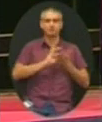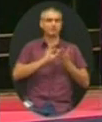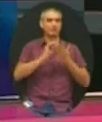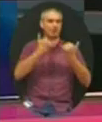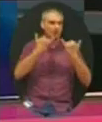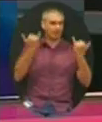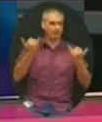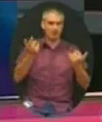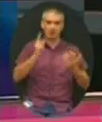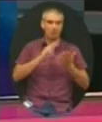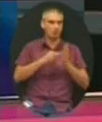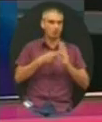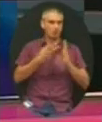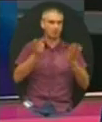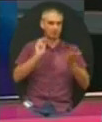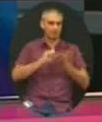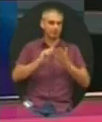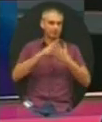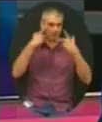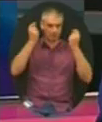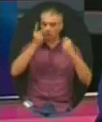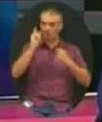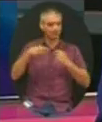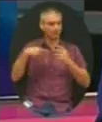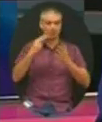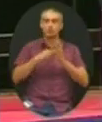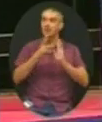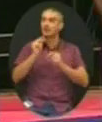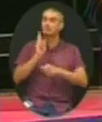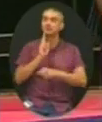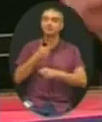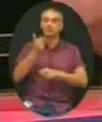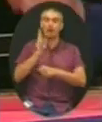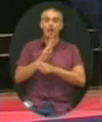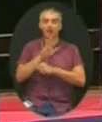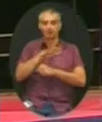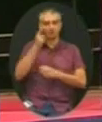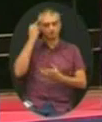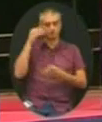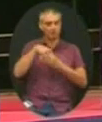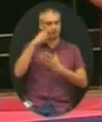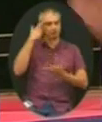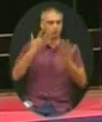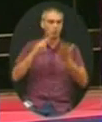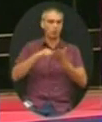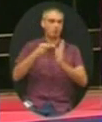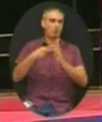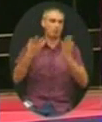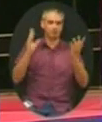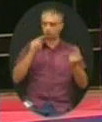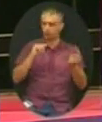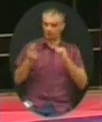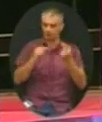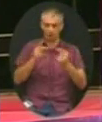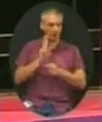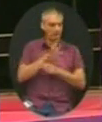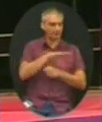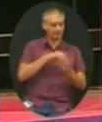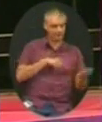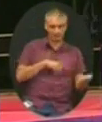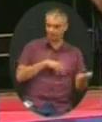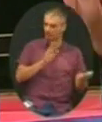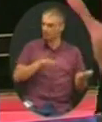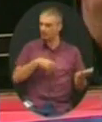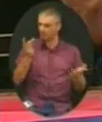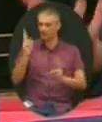הרווחה אולי לא פוליטי, גם משרד החינוך לא צריך להיות פוליטי. גם השר להגנת הסביבה מכניס שיקולים פוליטיים. בוודאי, יש פה ויכוח בין הגנת הסביבה מחד